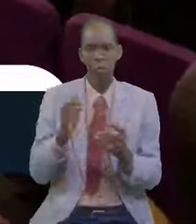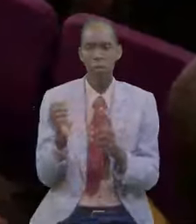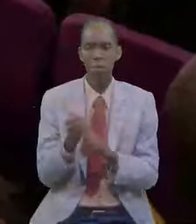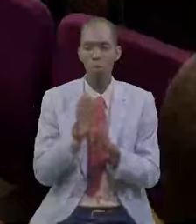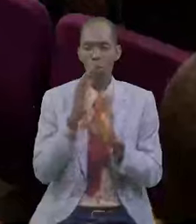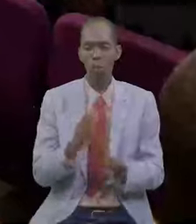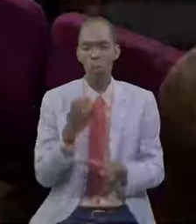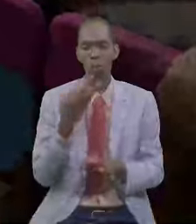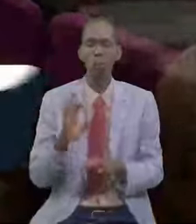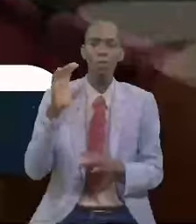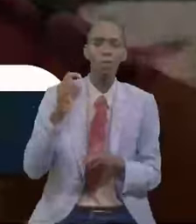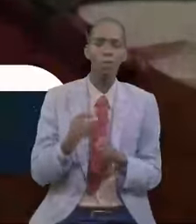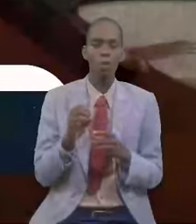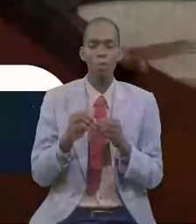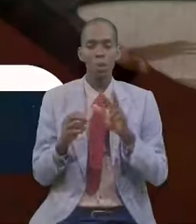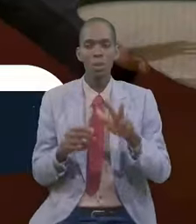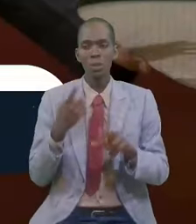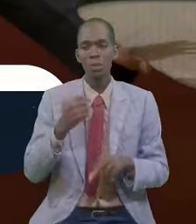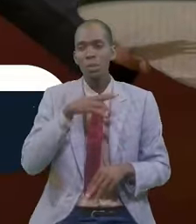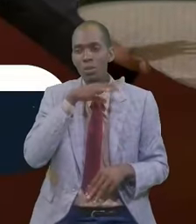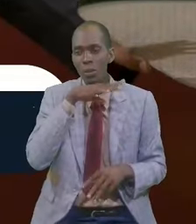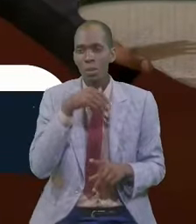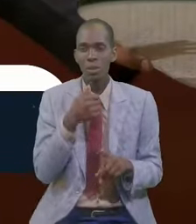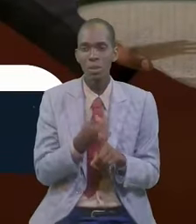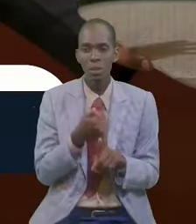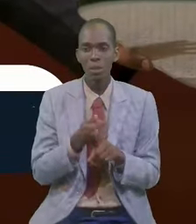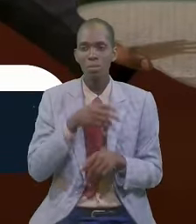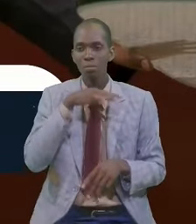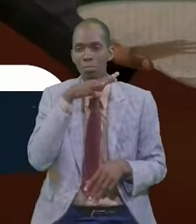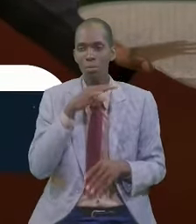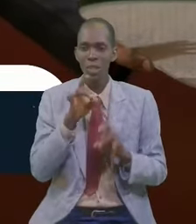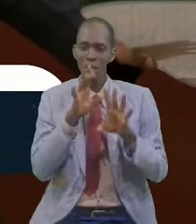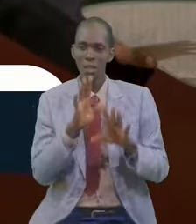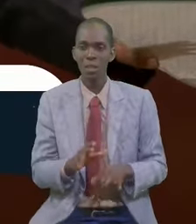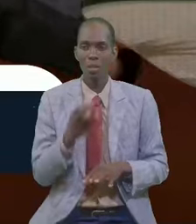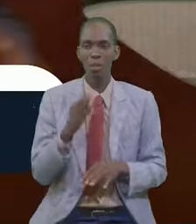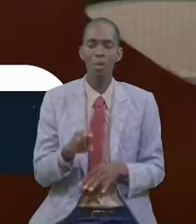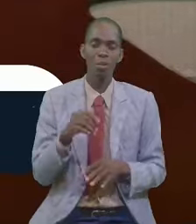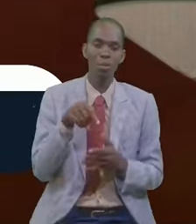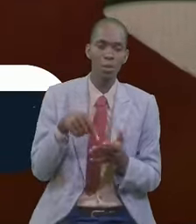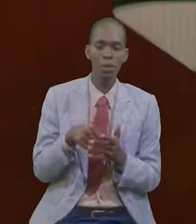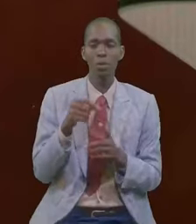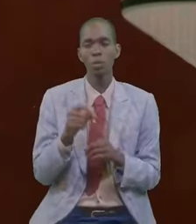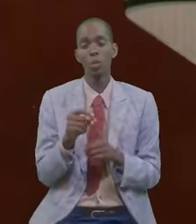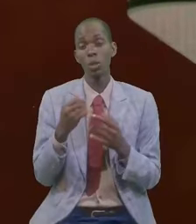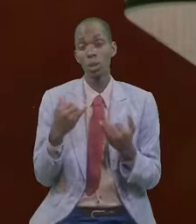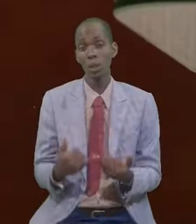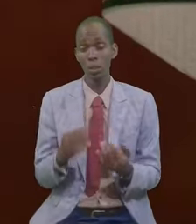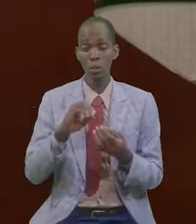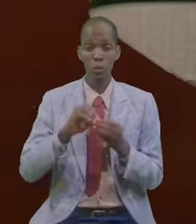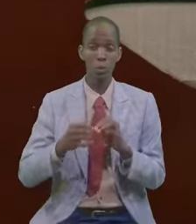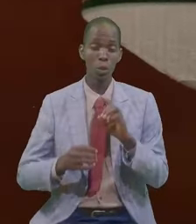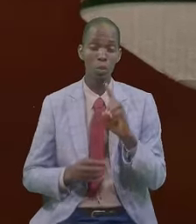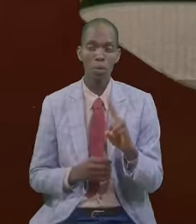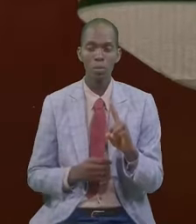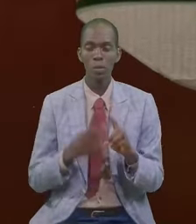Les gens sales et souillés qui haïssent sa parole. Cette parole. Numéro 1 ici, nous allons